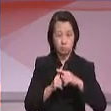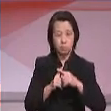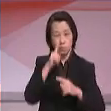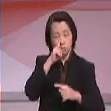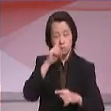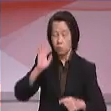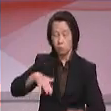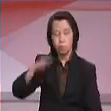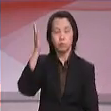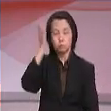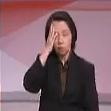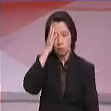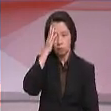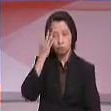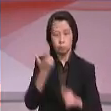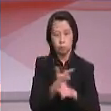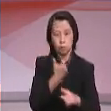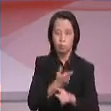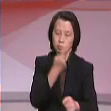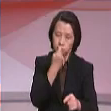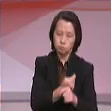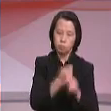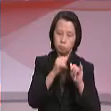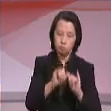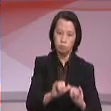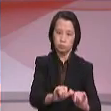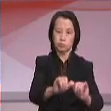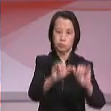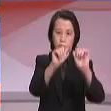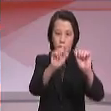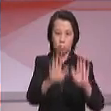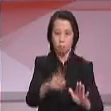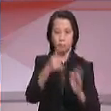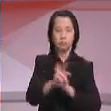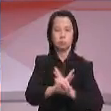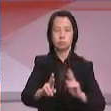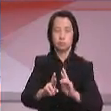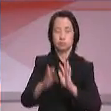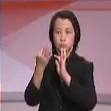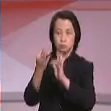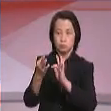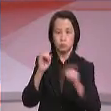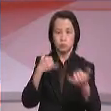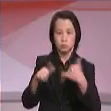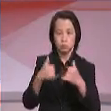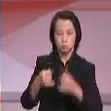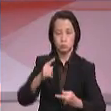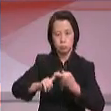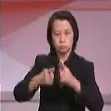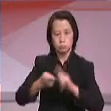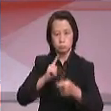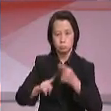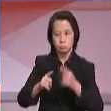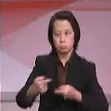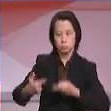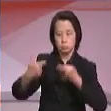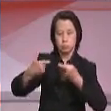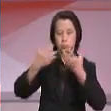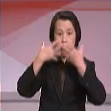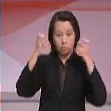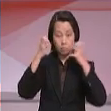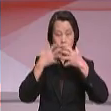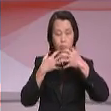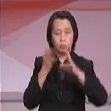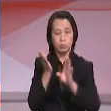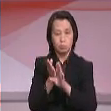belum diketahui. Latihan bagaimanapun tetap akan diteruskan pada Ahad bagi persediaan menghadapi aksi persahabatan menentang Maybank Rabu